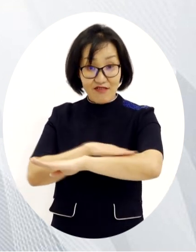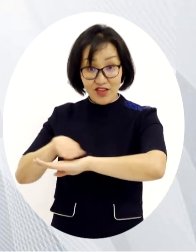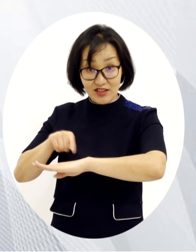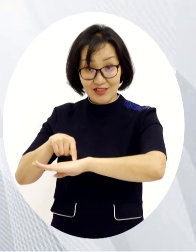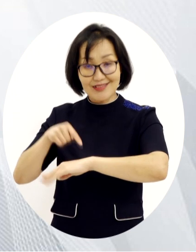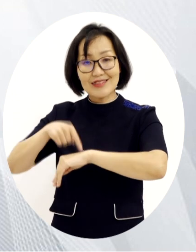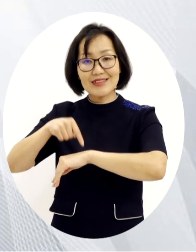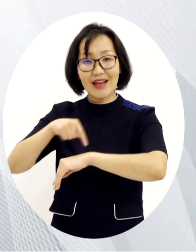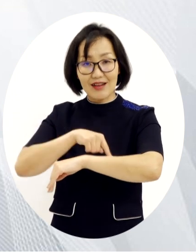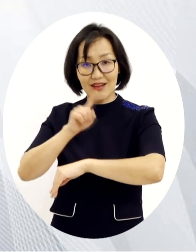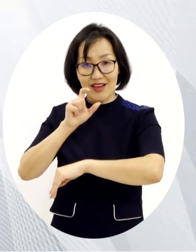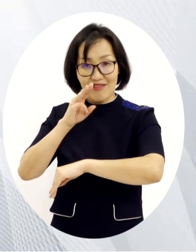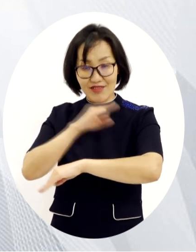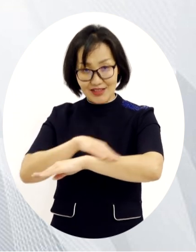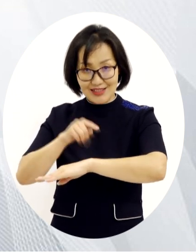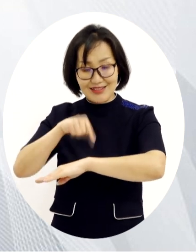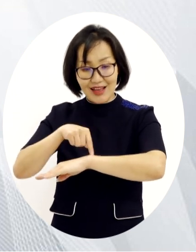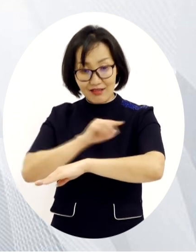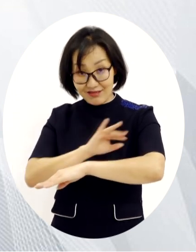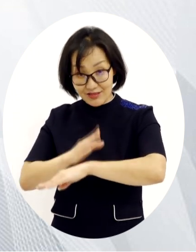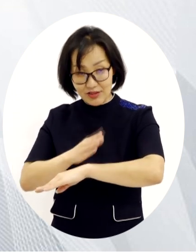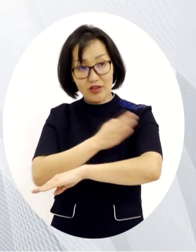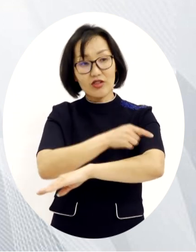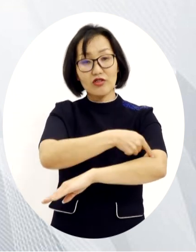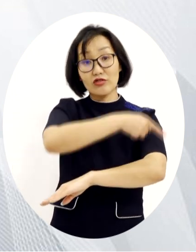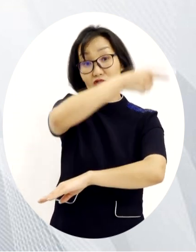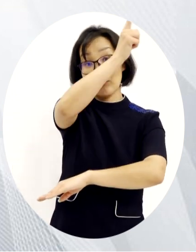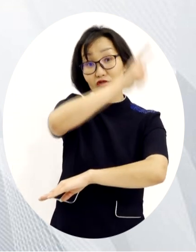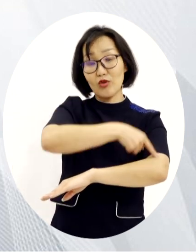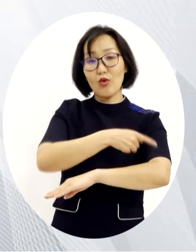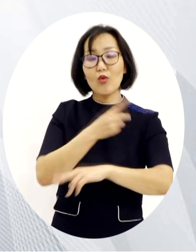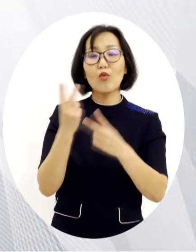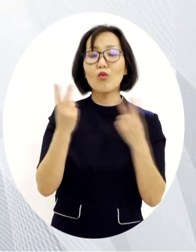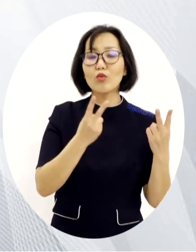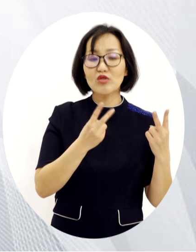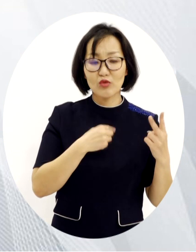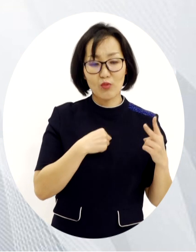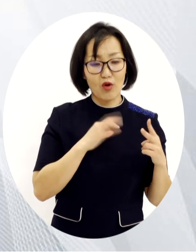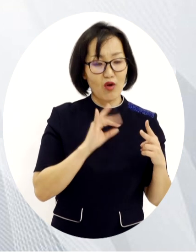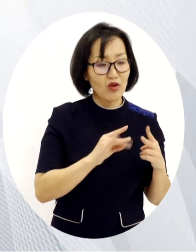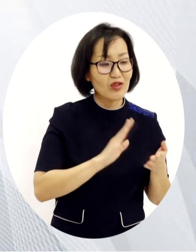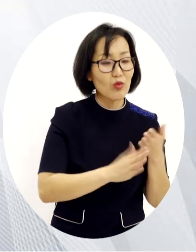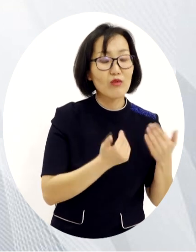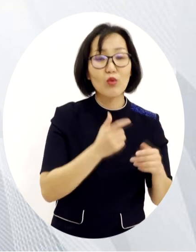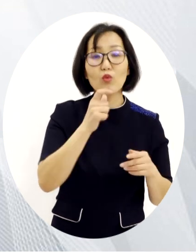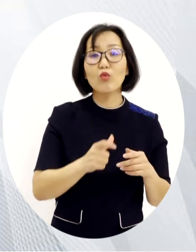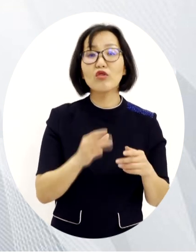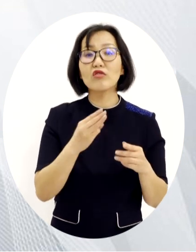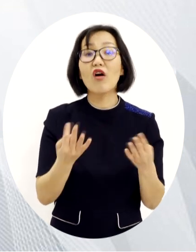байна. Босоо тэнхлэгдэр үйлчлүүлэгчдийн тоо байна. За тэгвэл асуултаа уншъя